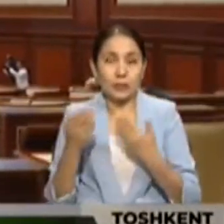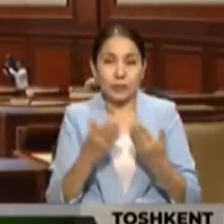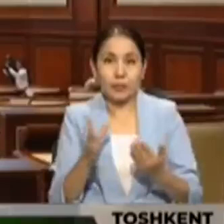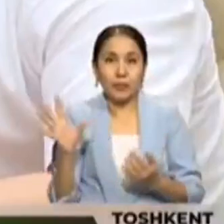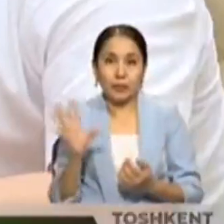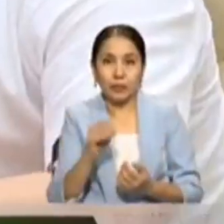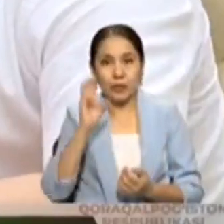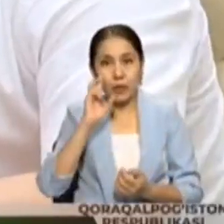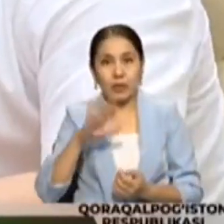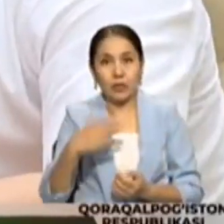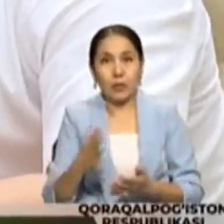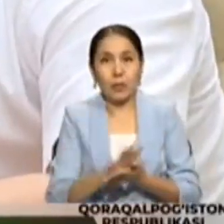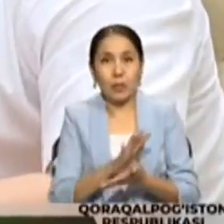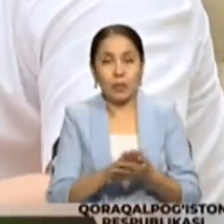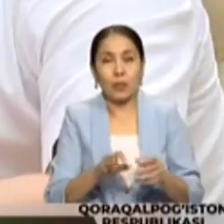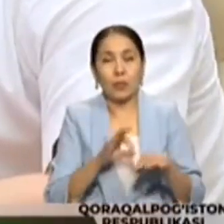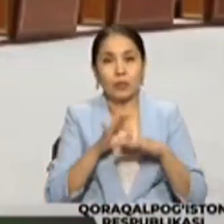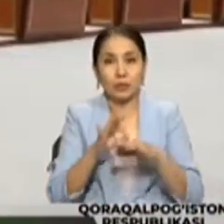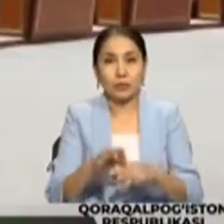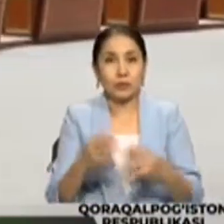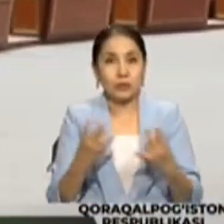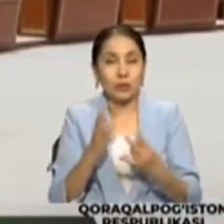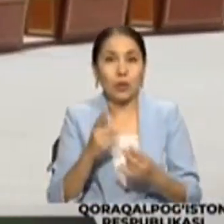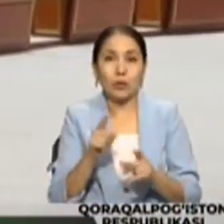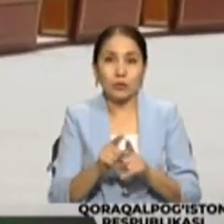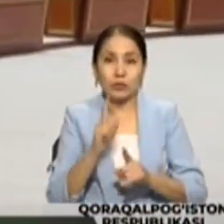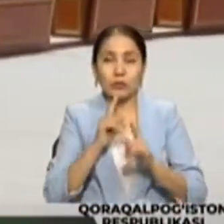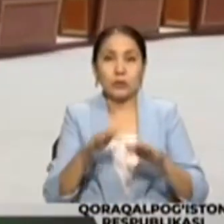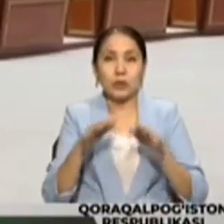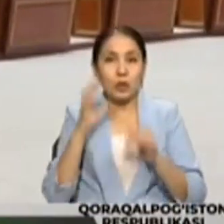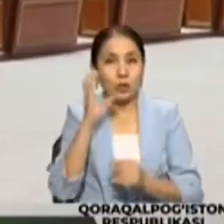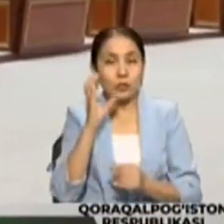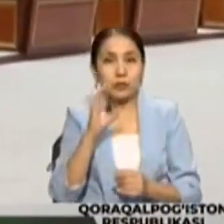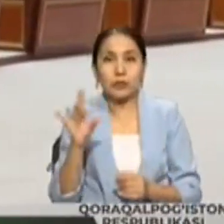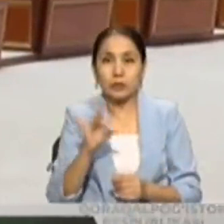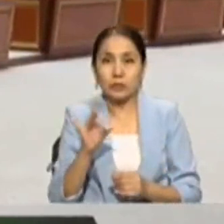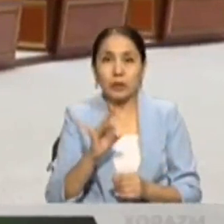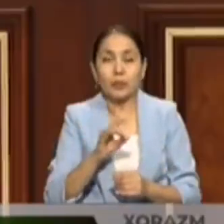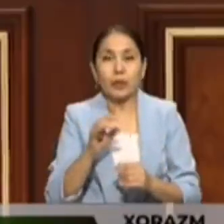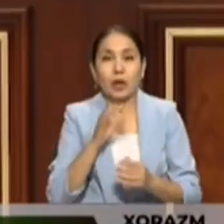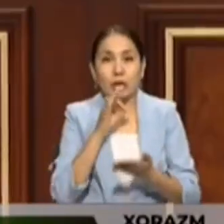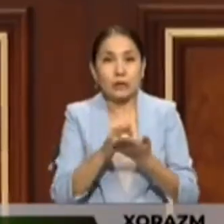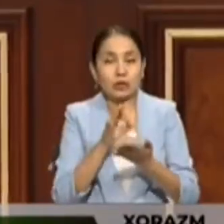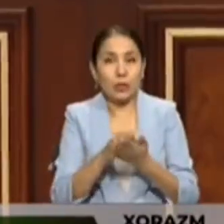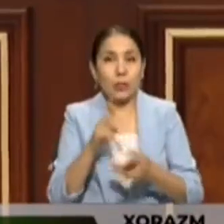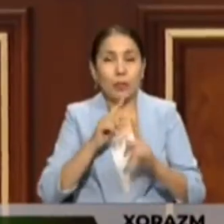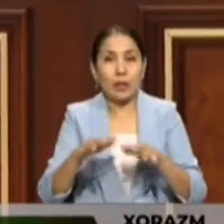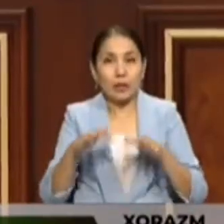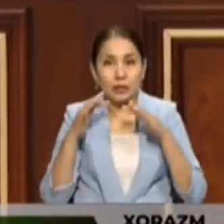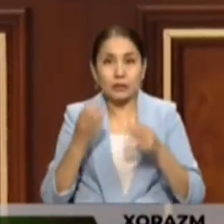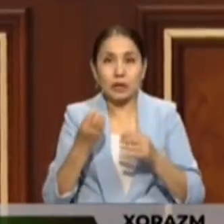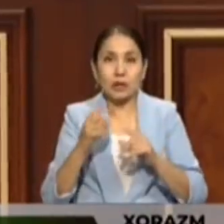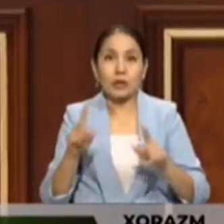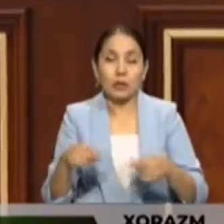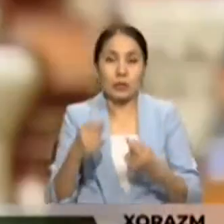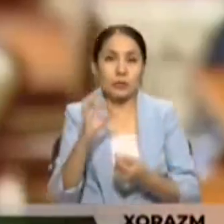tayyorlashlarni davlat tomonidan bepul o'tkazish belgilab qo'yildi. Shuningdek, senatorlar O'zbekiston Respublikasi Hisob palatasining faoliyati yanada